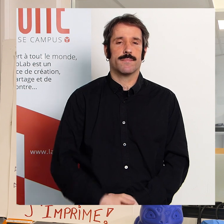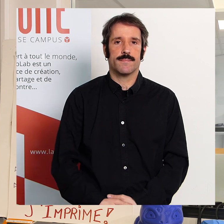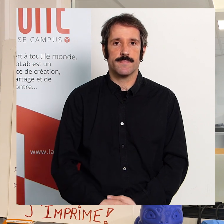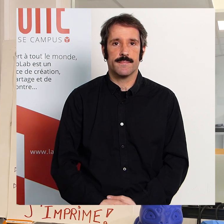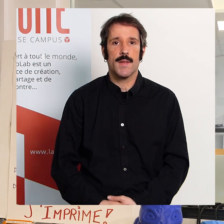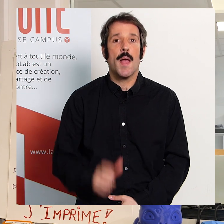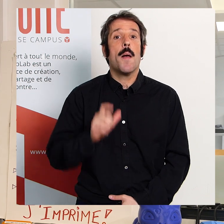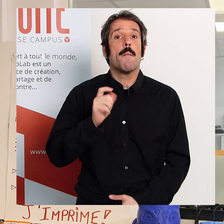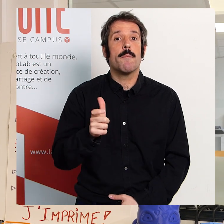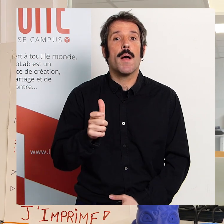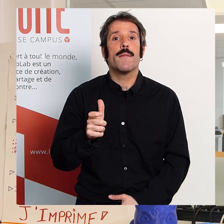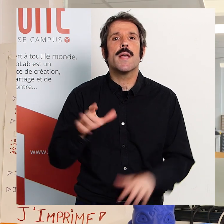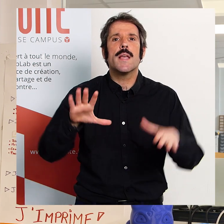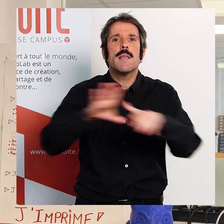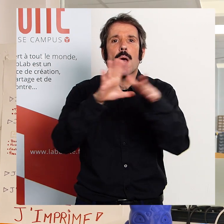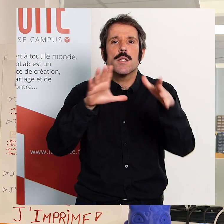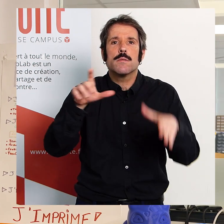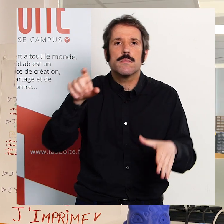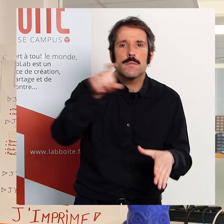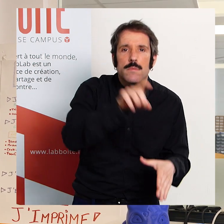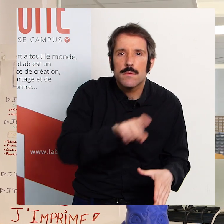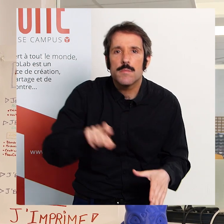barre bleue en haut. Et ensuite, pour me